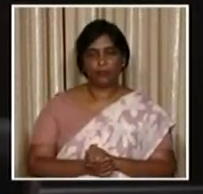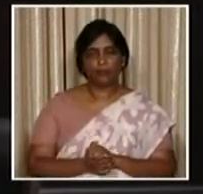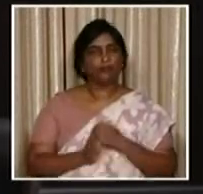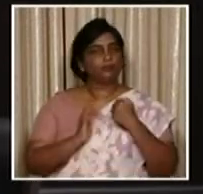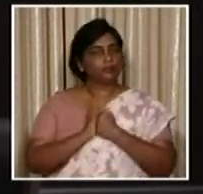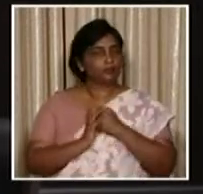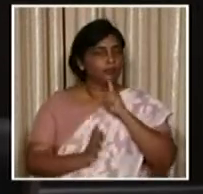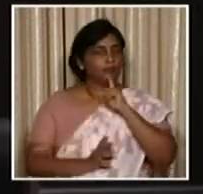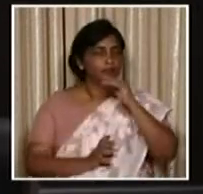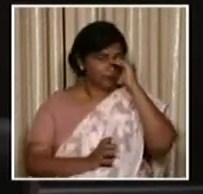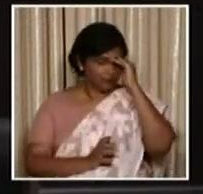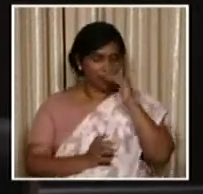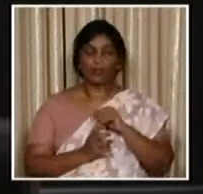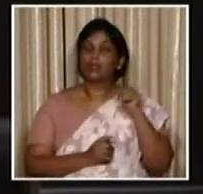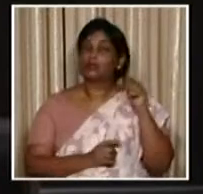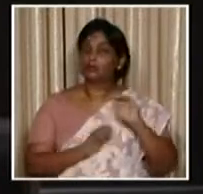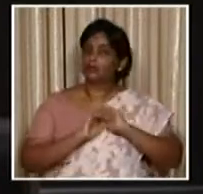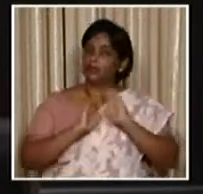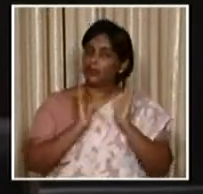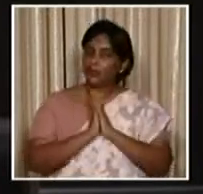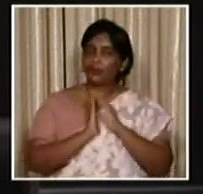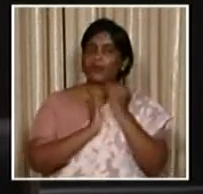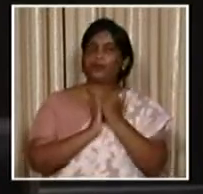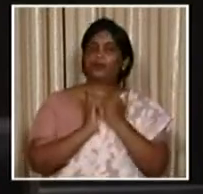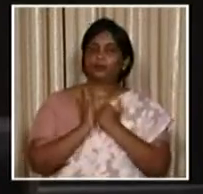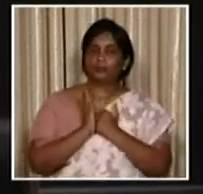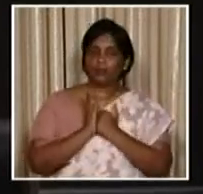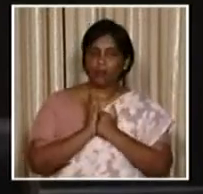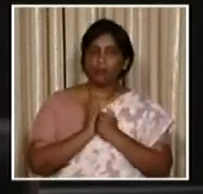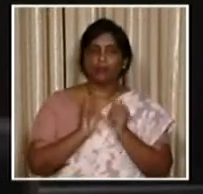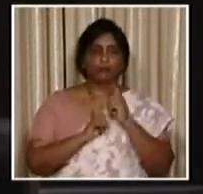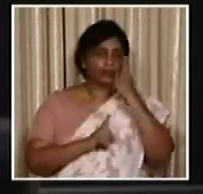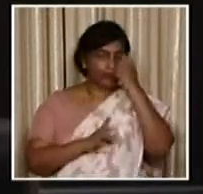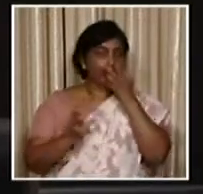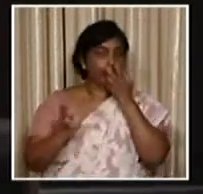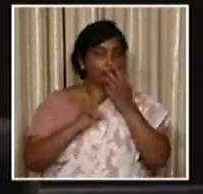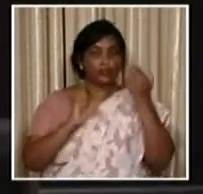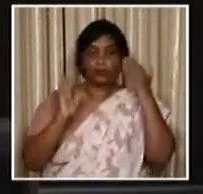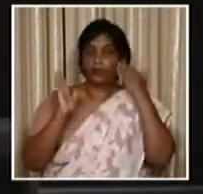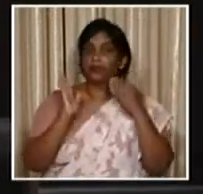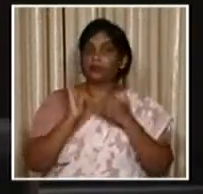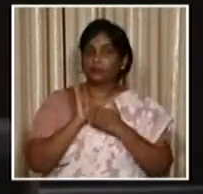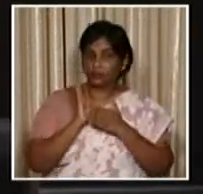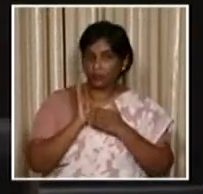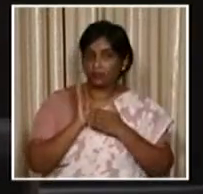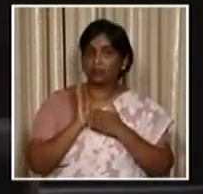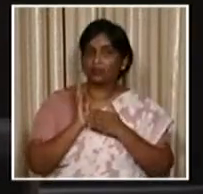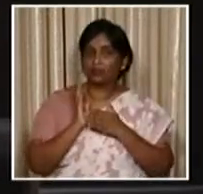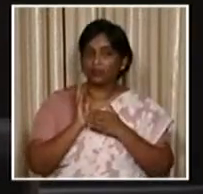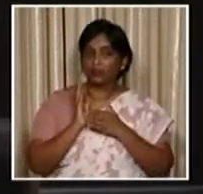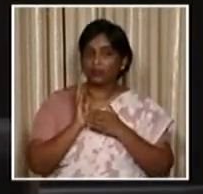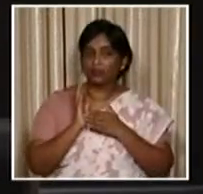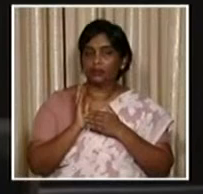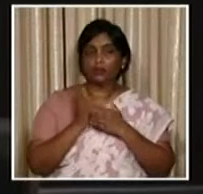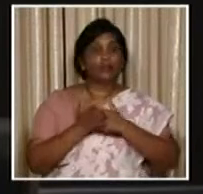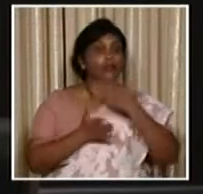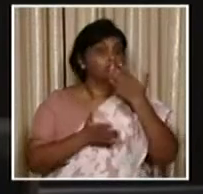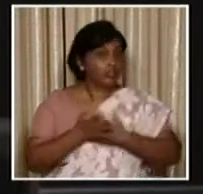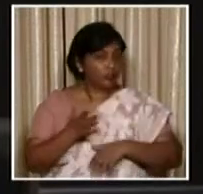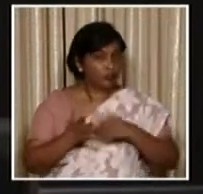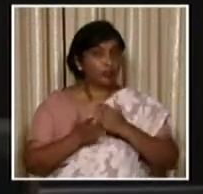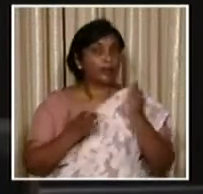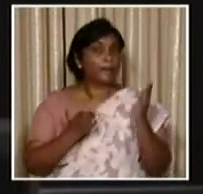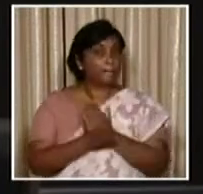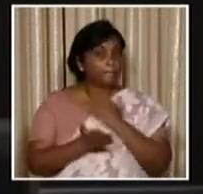ගරු කතානායකතුමනි මේ හැම කාරණාවක්ම මේ පාස්කු ප්‍රහාරය සම්බන්ධයෙන් තියෙන වාර්තාවේ